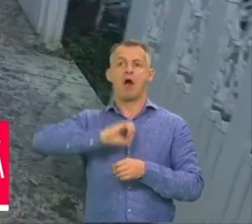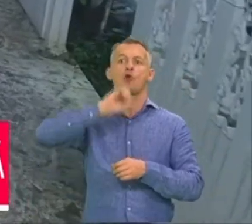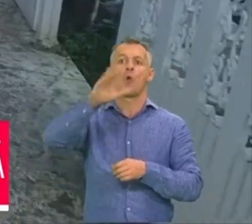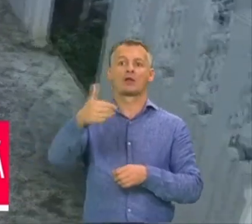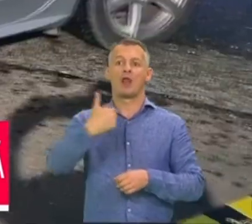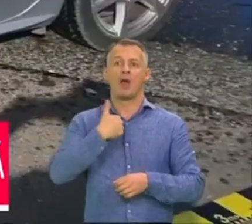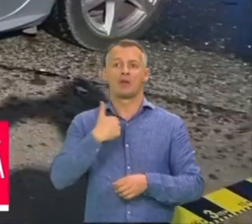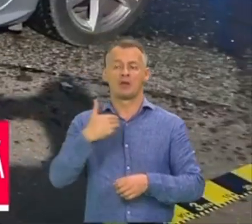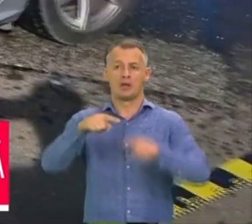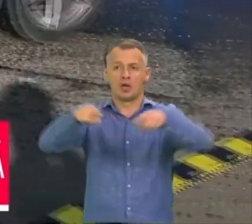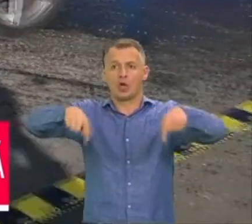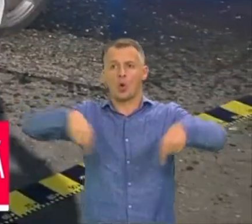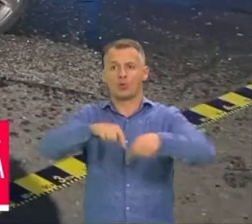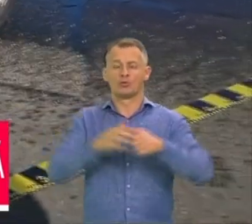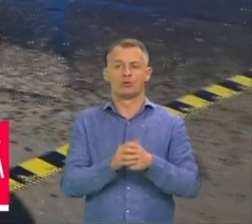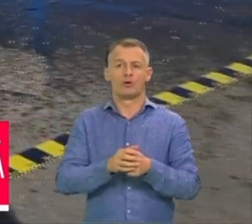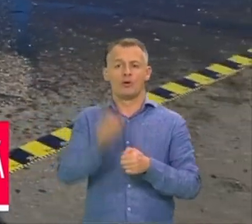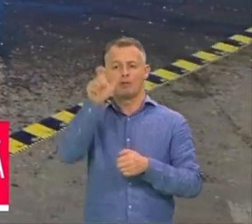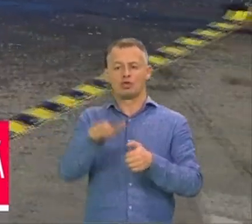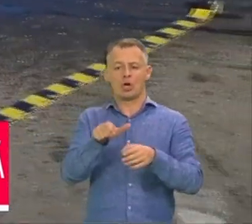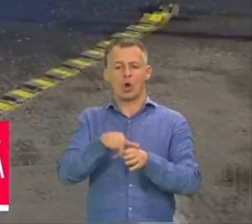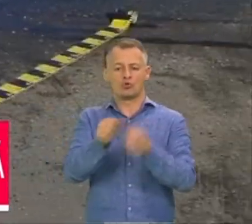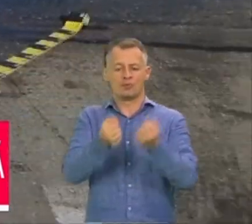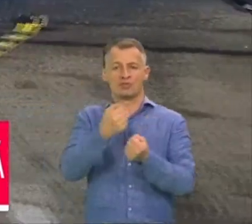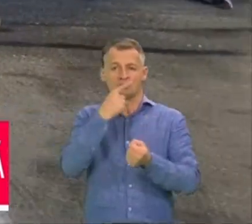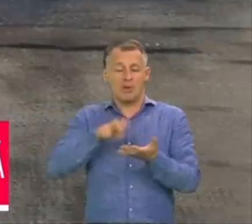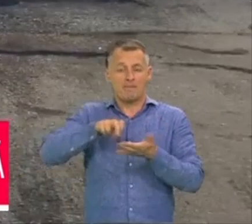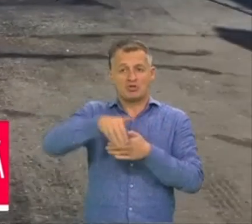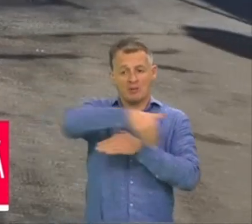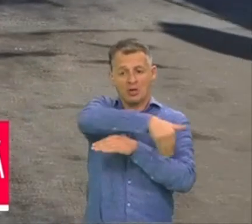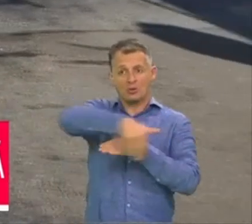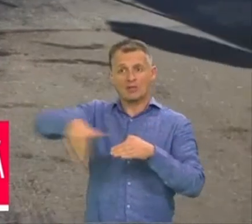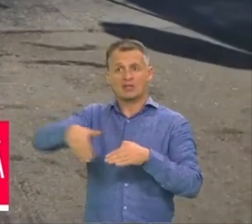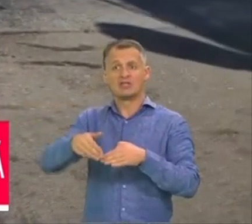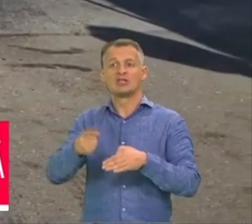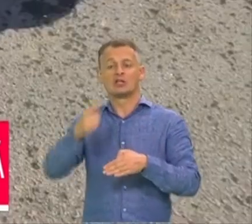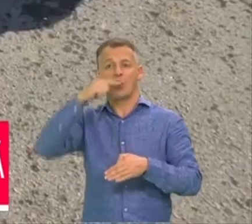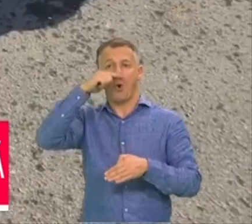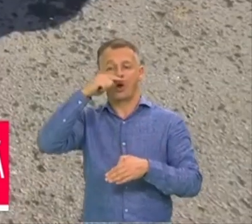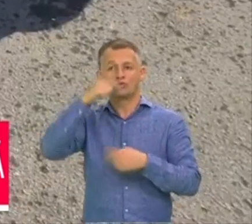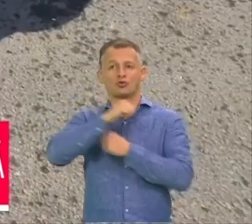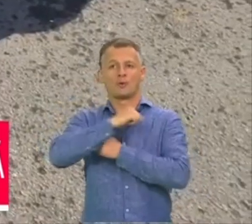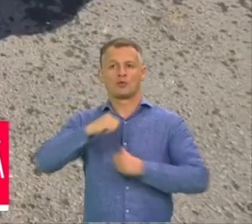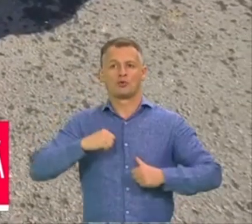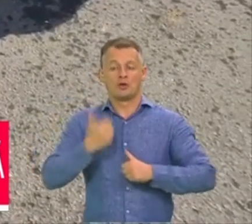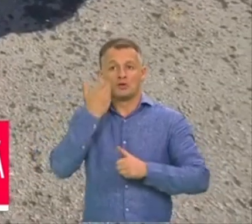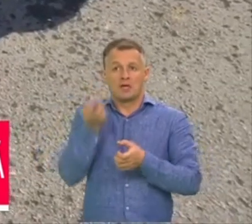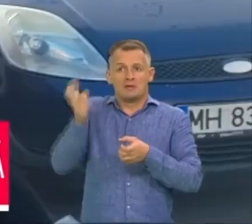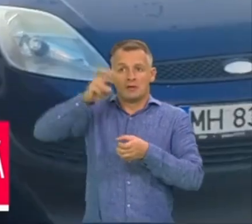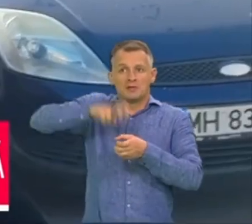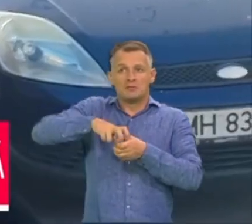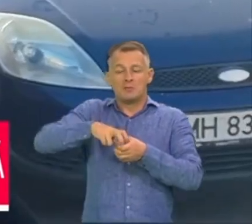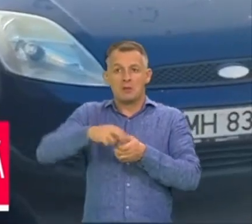acolo... Șoferul autoturismului spune că mergea pe un bulevard al orașului Drobeta, Turnu Severin, când s-a trezit cu o motocicletă în el. Am făcut